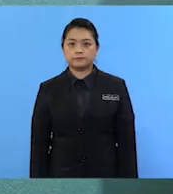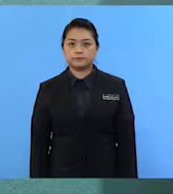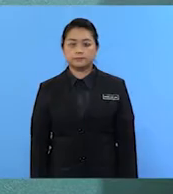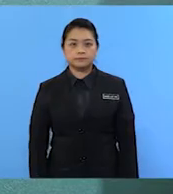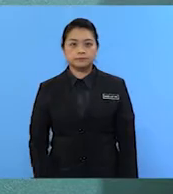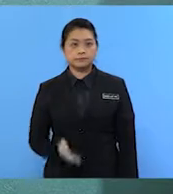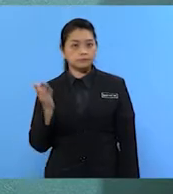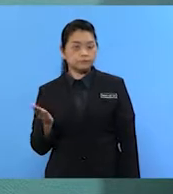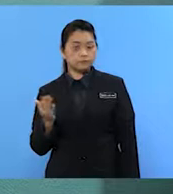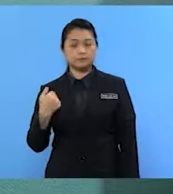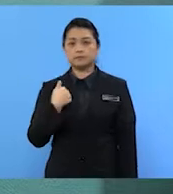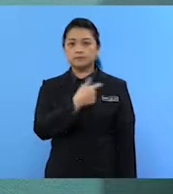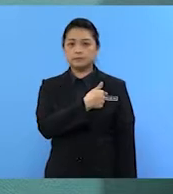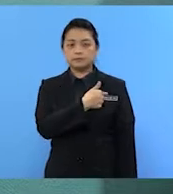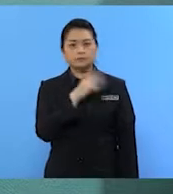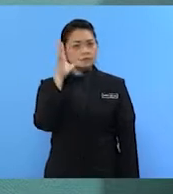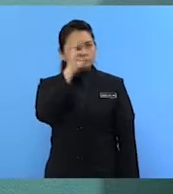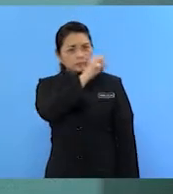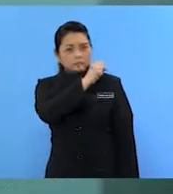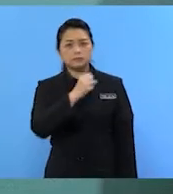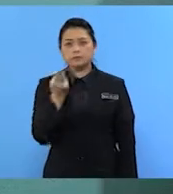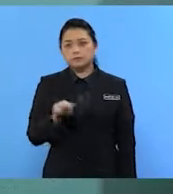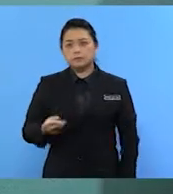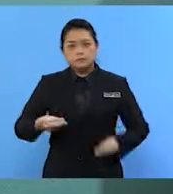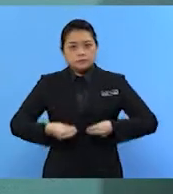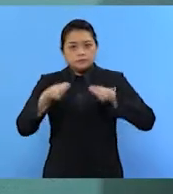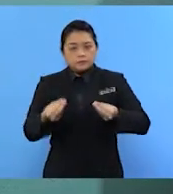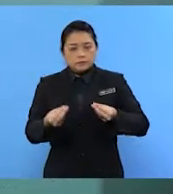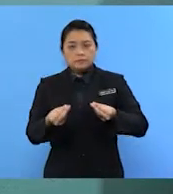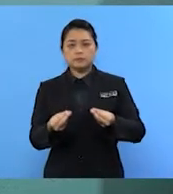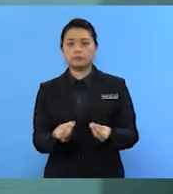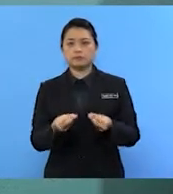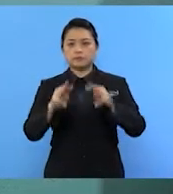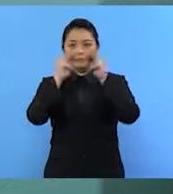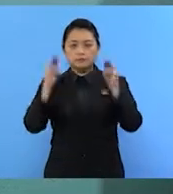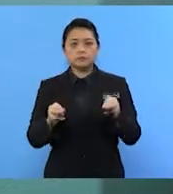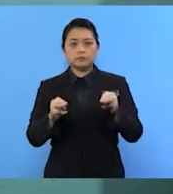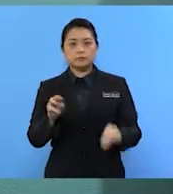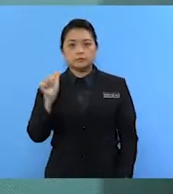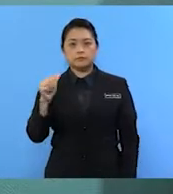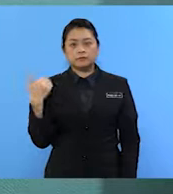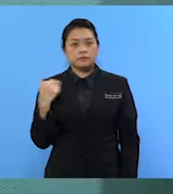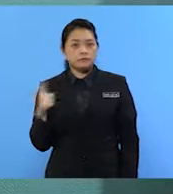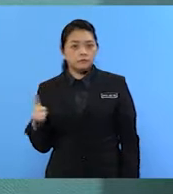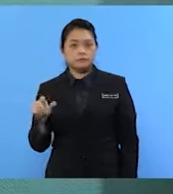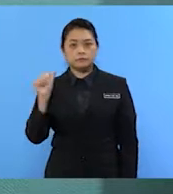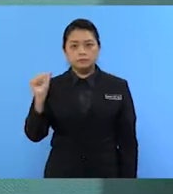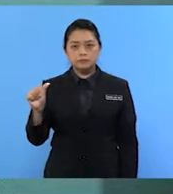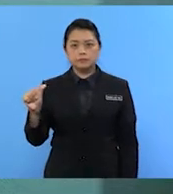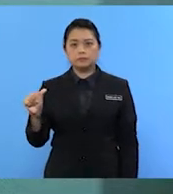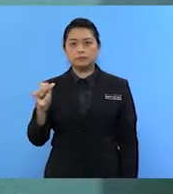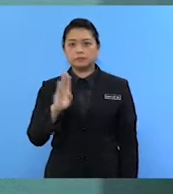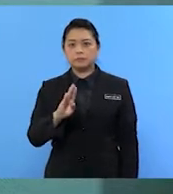Di sini kita andaikan unsur-unsur bagi songsangan matriks A ialah A,